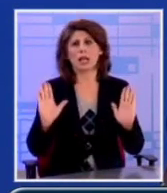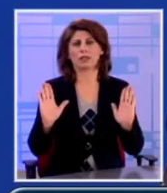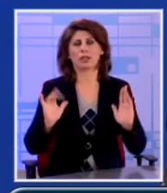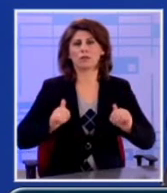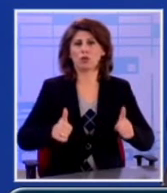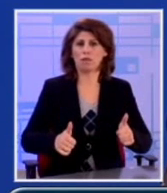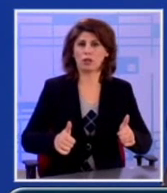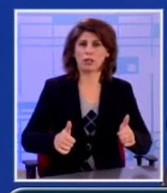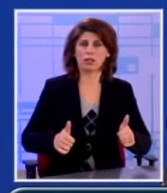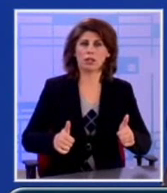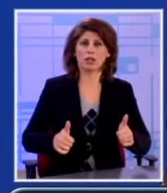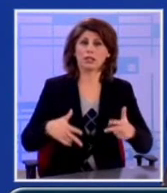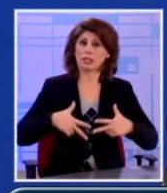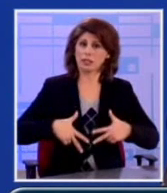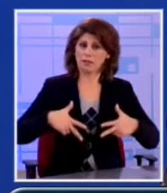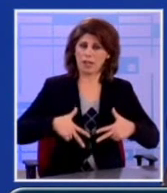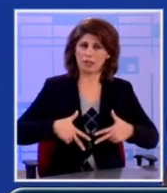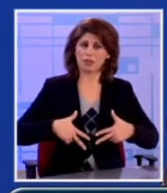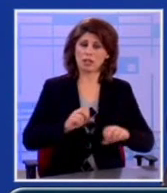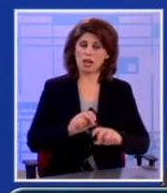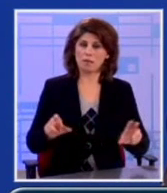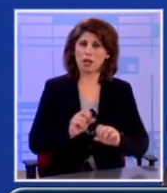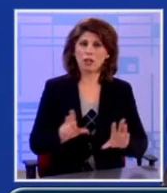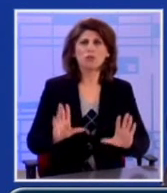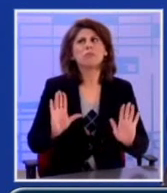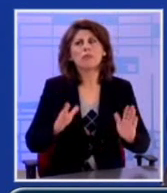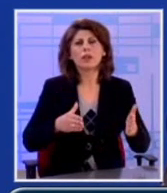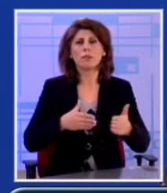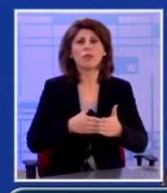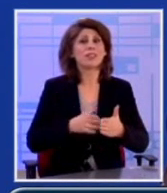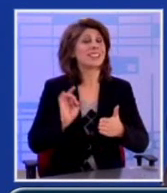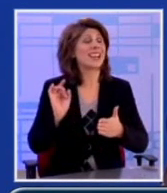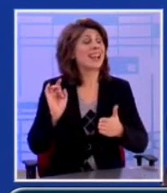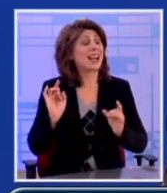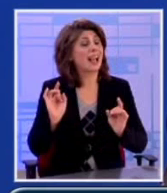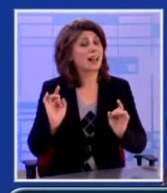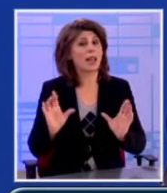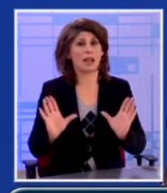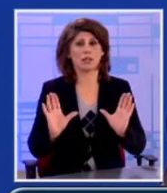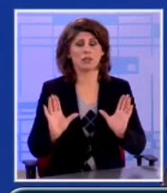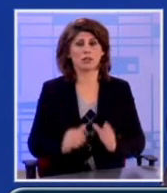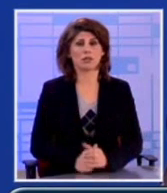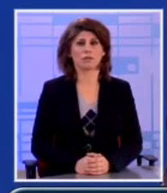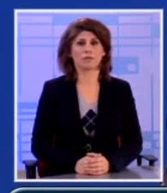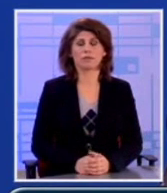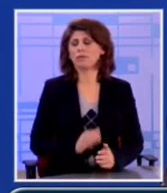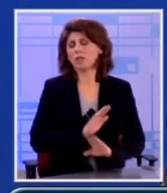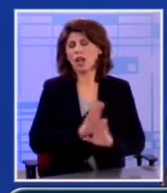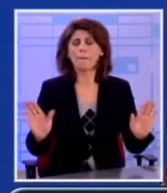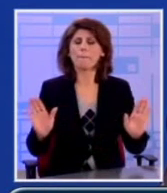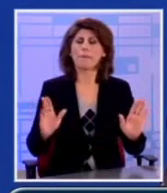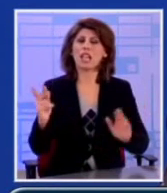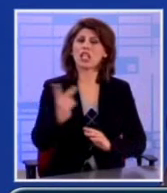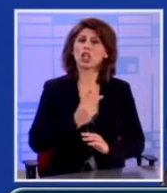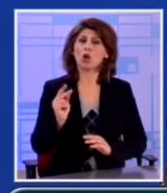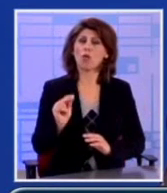πρωτοβουλίας της κυβέρνησης για ενημέρωση δεν εμποδίζεται και κανένας και καμία κοινοβουλευτική